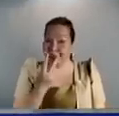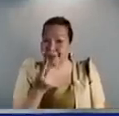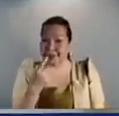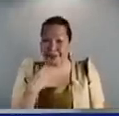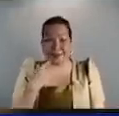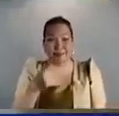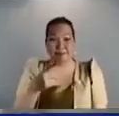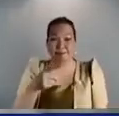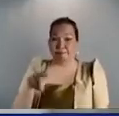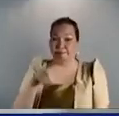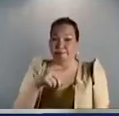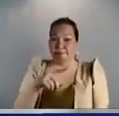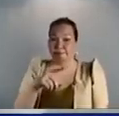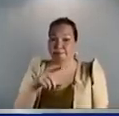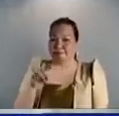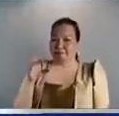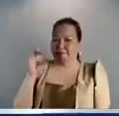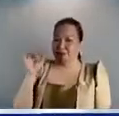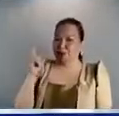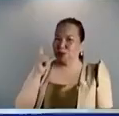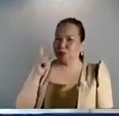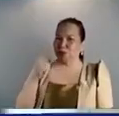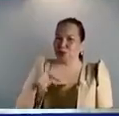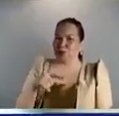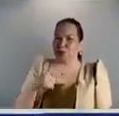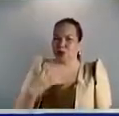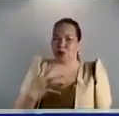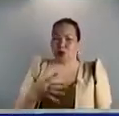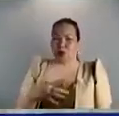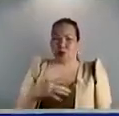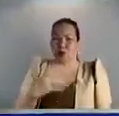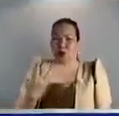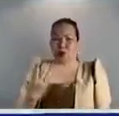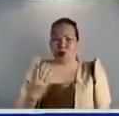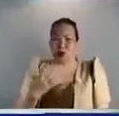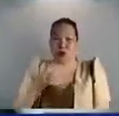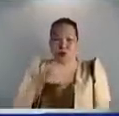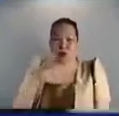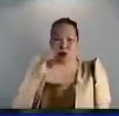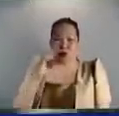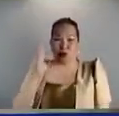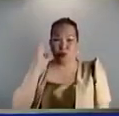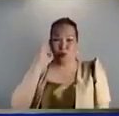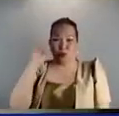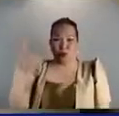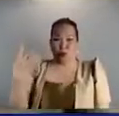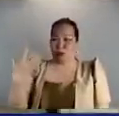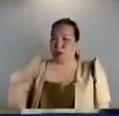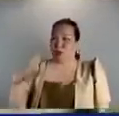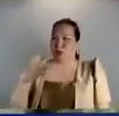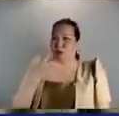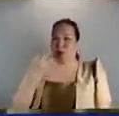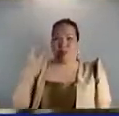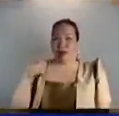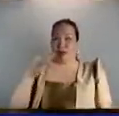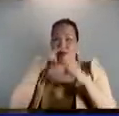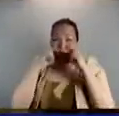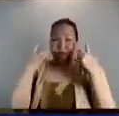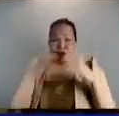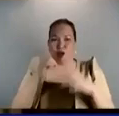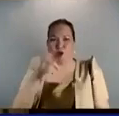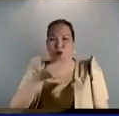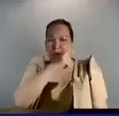ha? Parang matibay ang booster shot ni President-elect Marcos. Siya lang ang hindi naka-face mask. Siya lang. Oo.